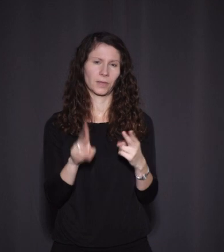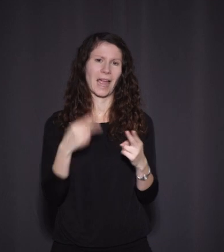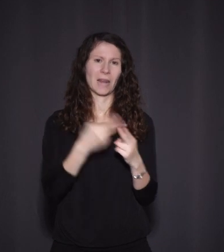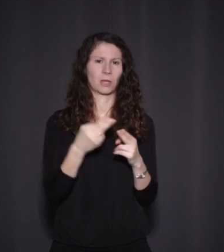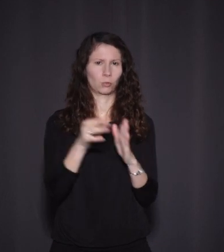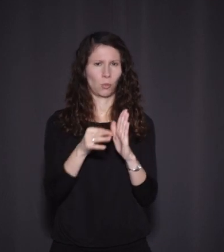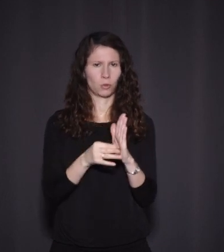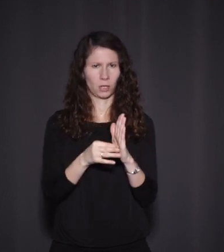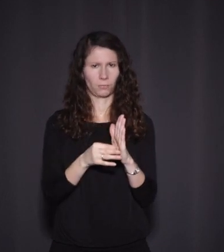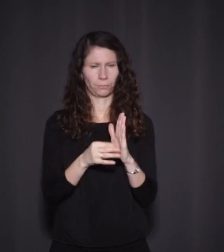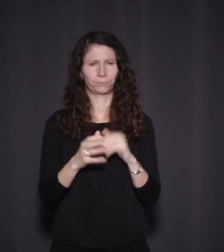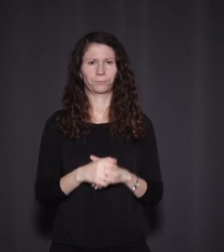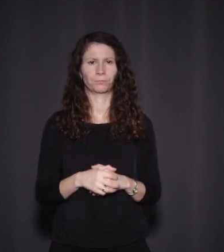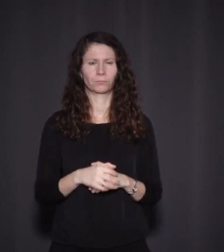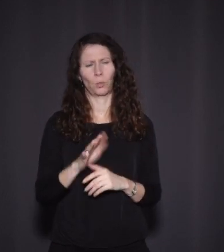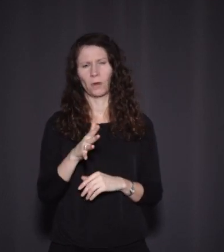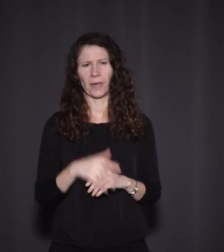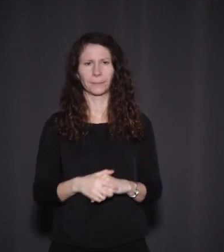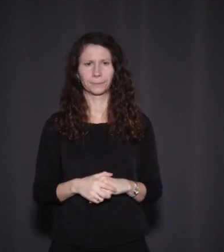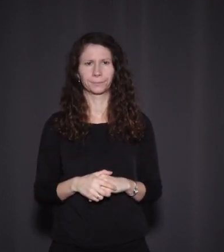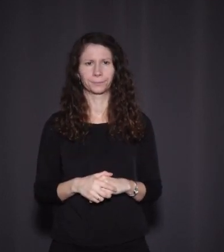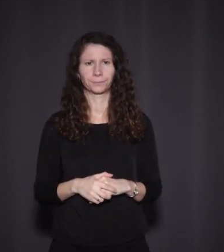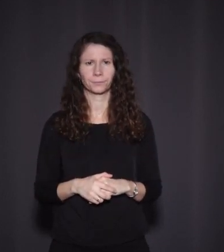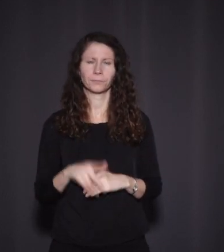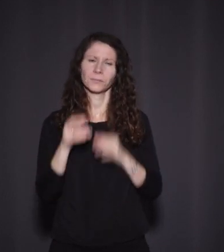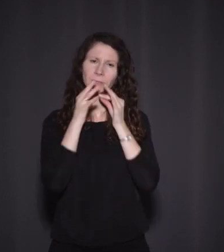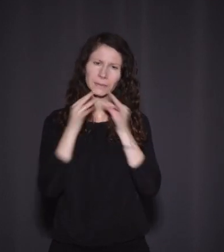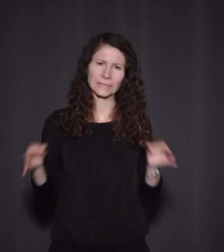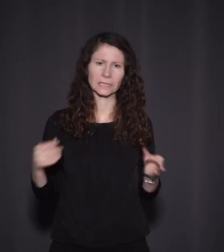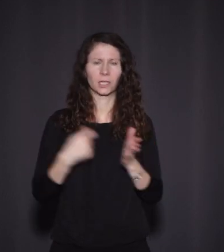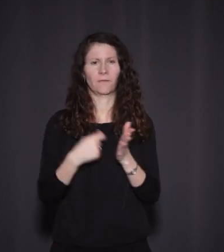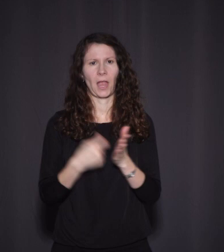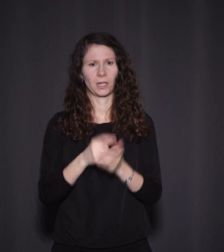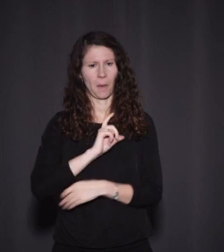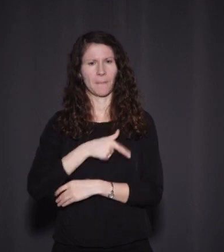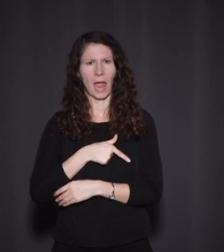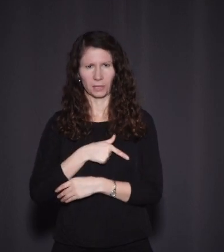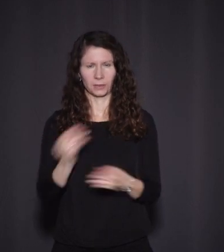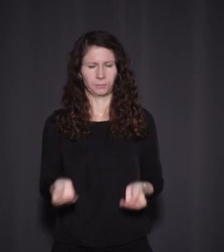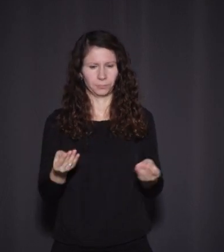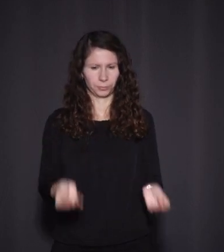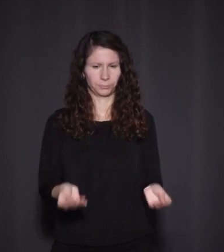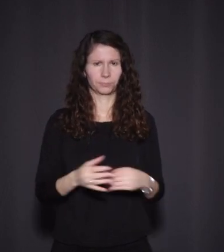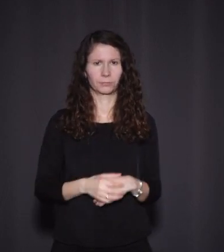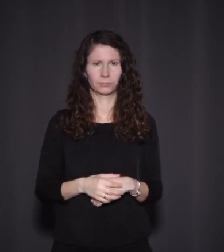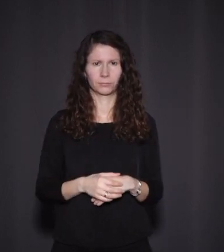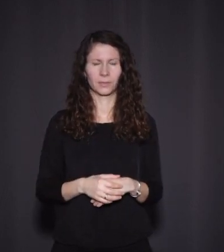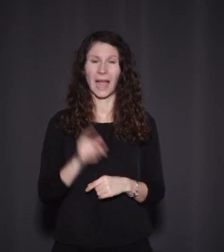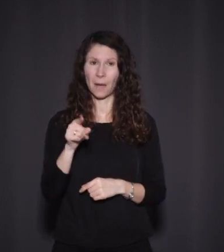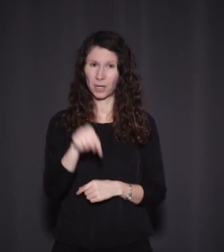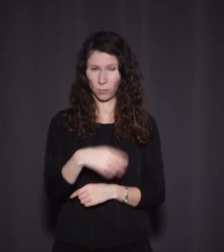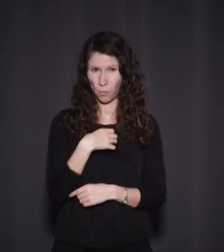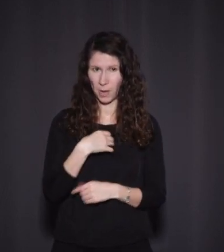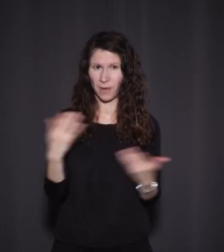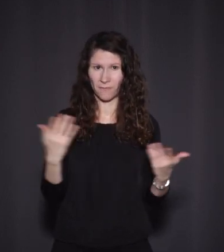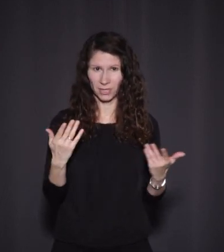Anpassungspunkte etwa und die genauen Werte werden natürlich erst im März vorliegen. Aber das Problematische daran ist, dass